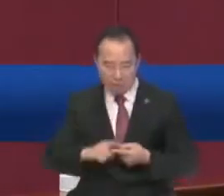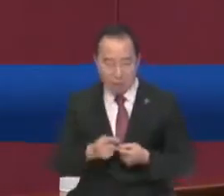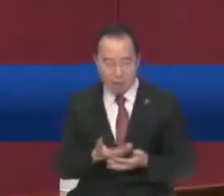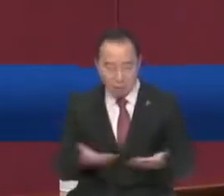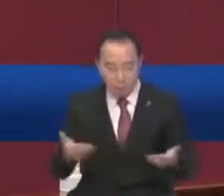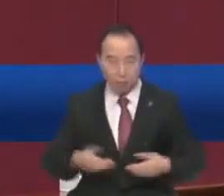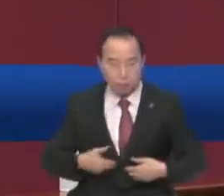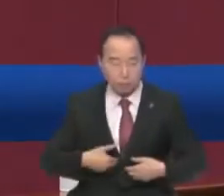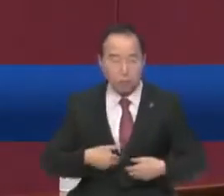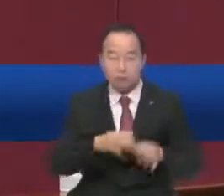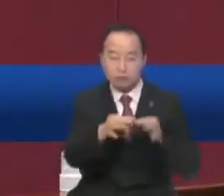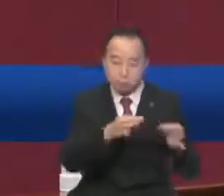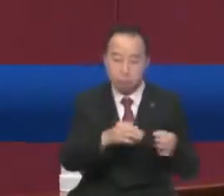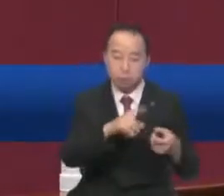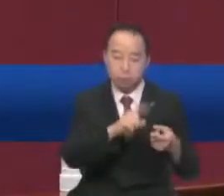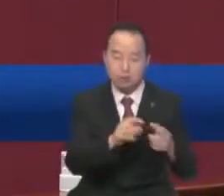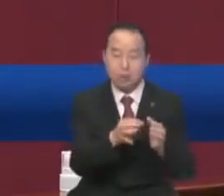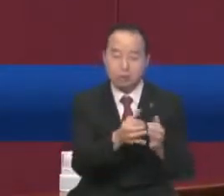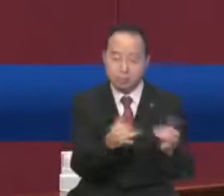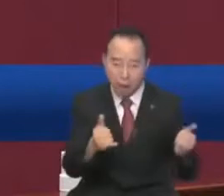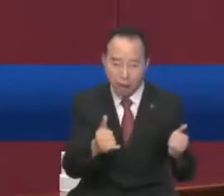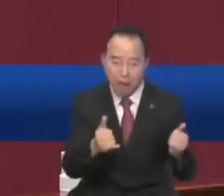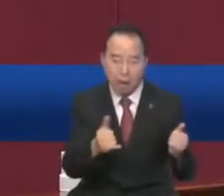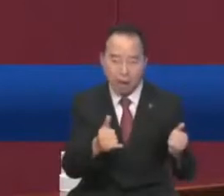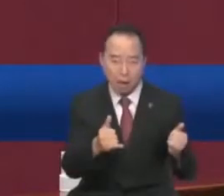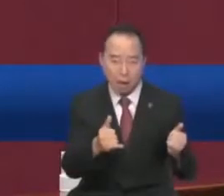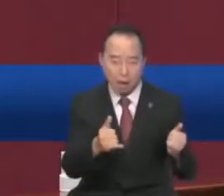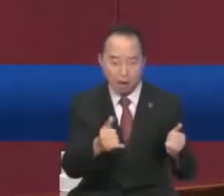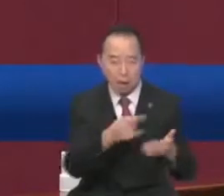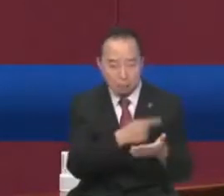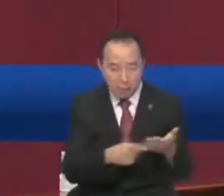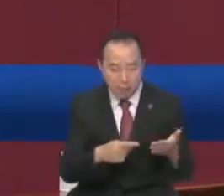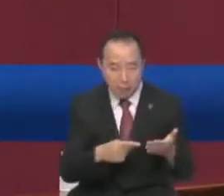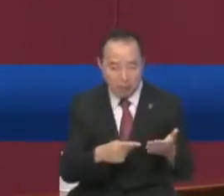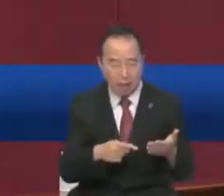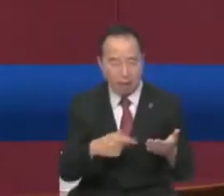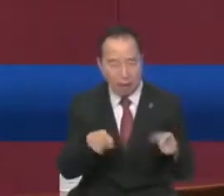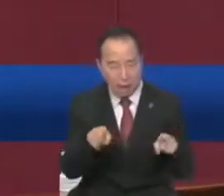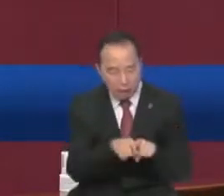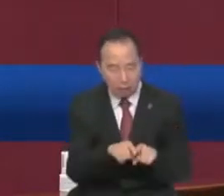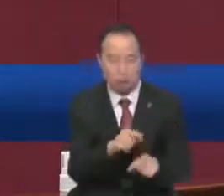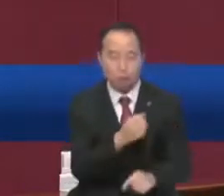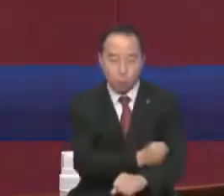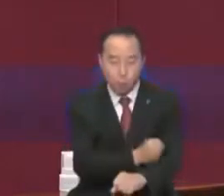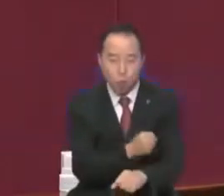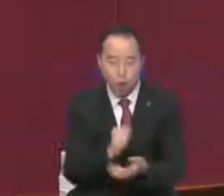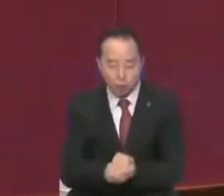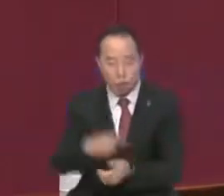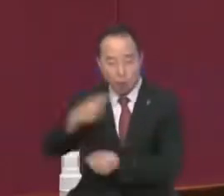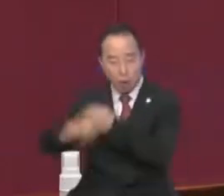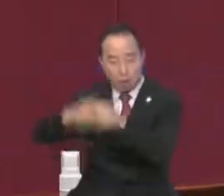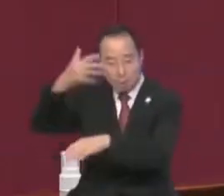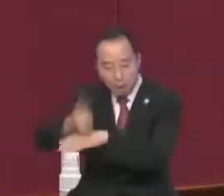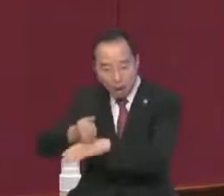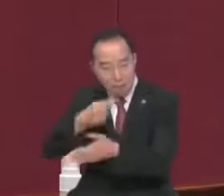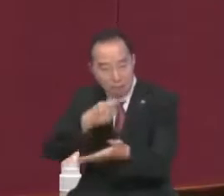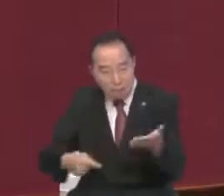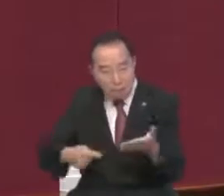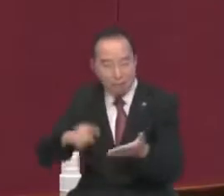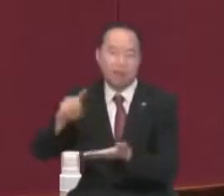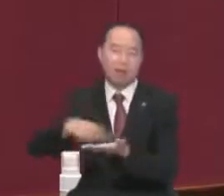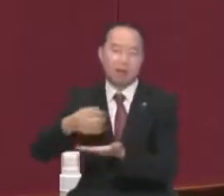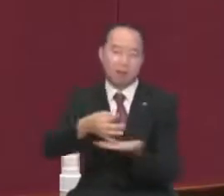하고 연말 정산 시에 감면액만큼 소득 공제해주는 방안을 도입해야 합니다. 잘 아시다시피